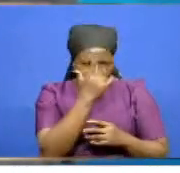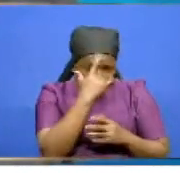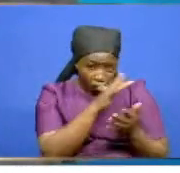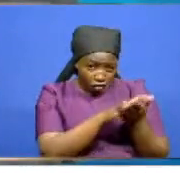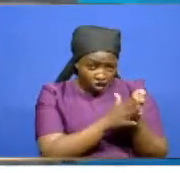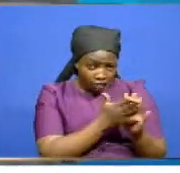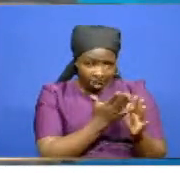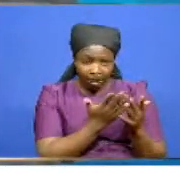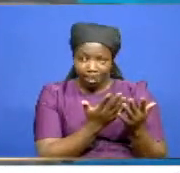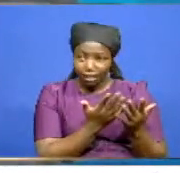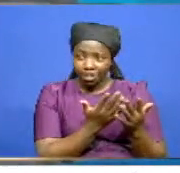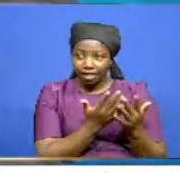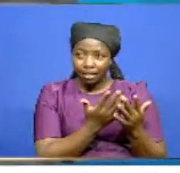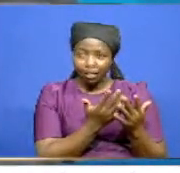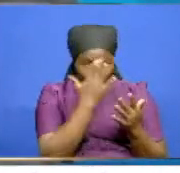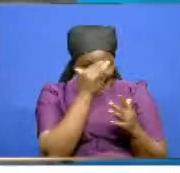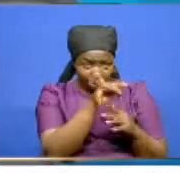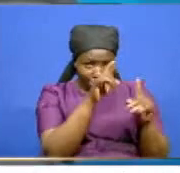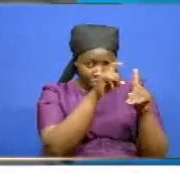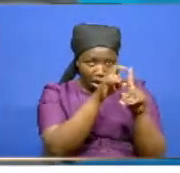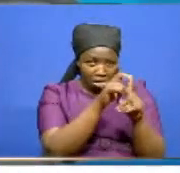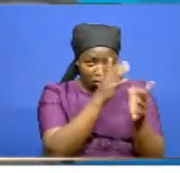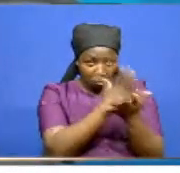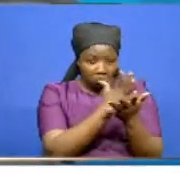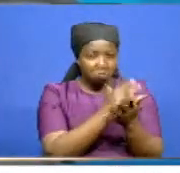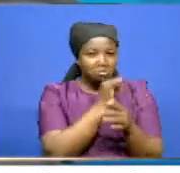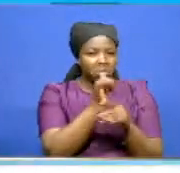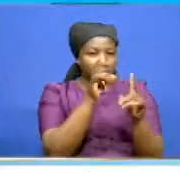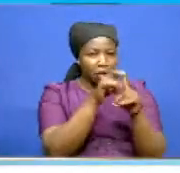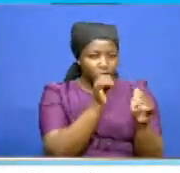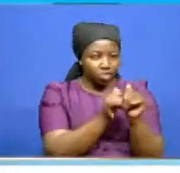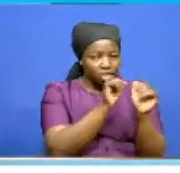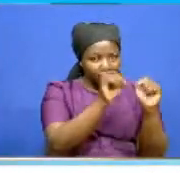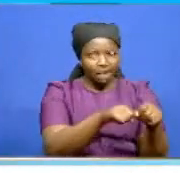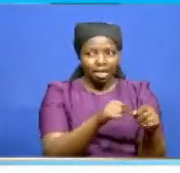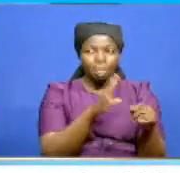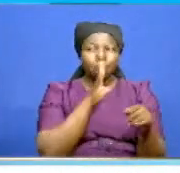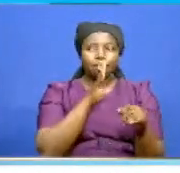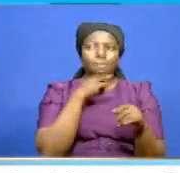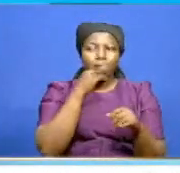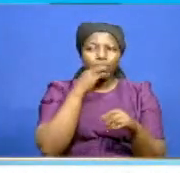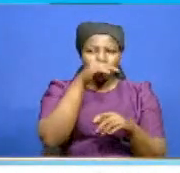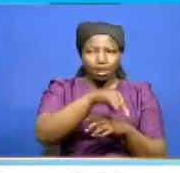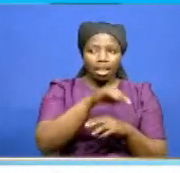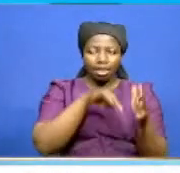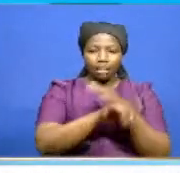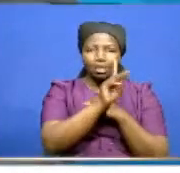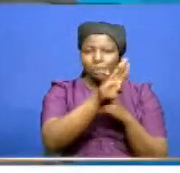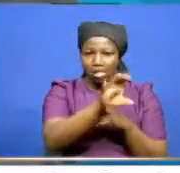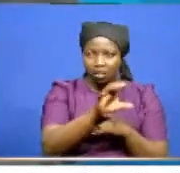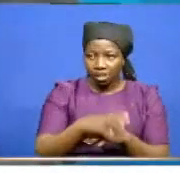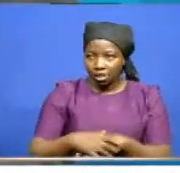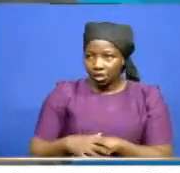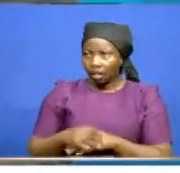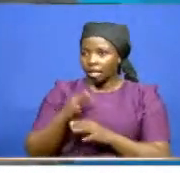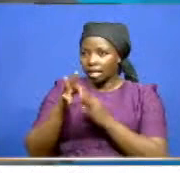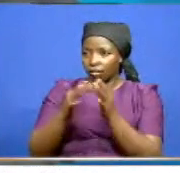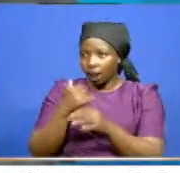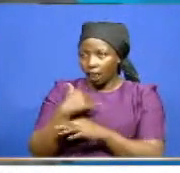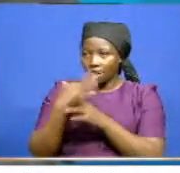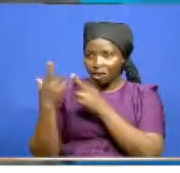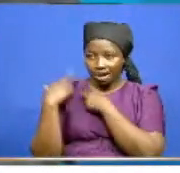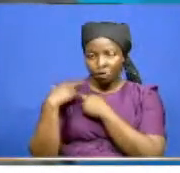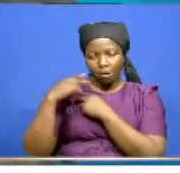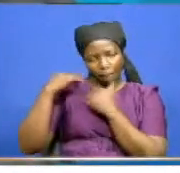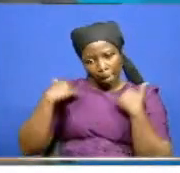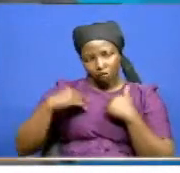Manake si neno ambalo pengine linaweza kutamkwa hapa kwenye shirika la utangazaji. Hiyo unajua, kama kuna responsibility nipewe. Hiyo